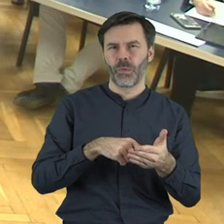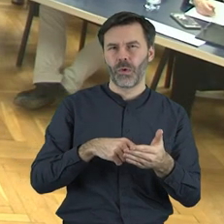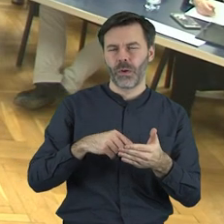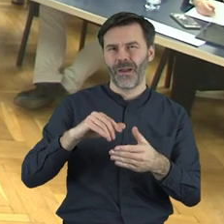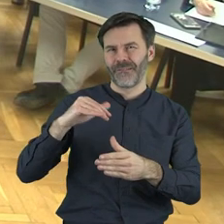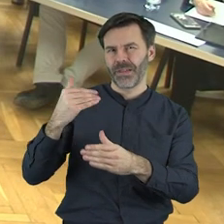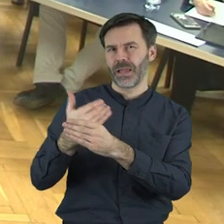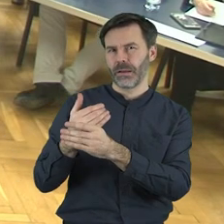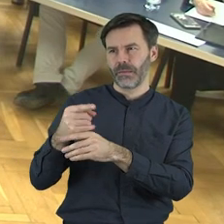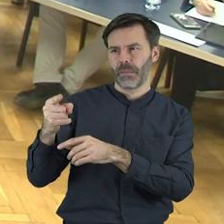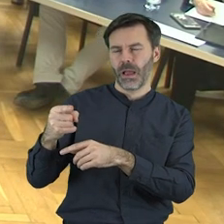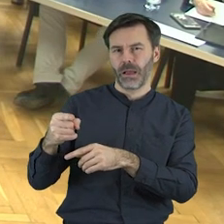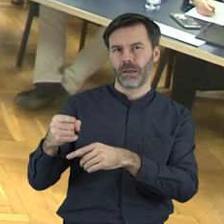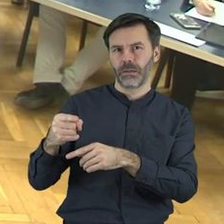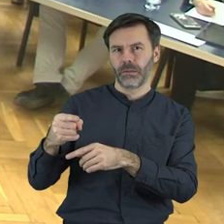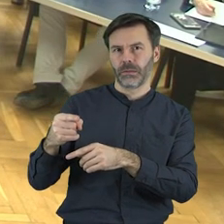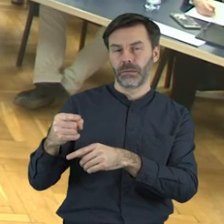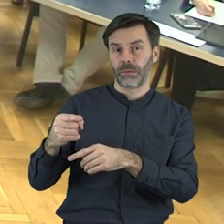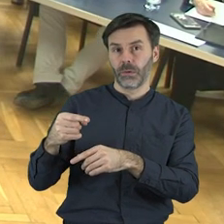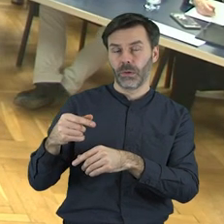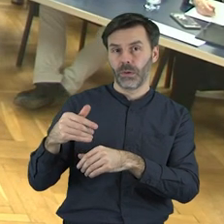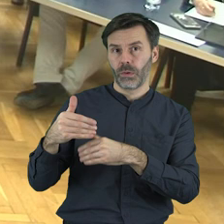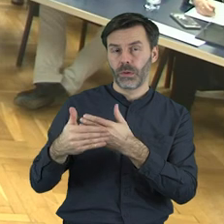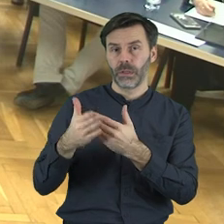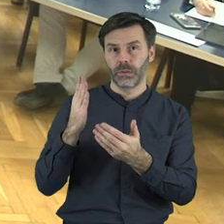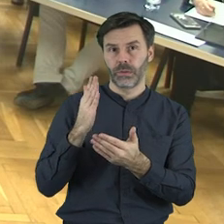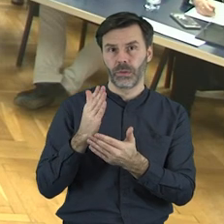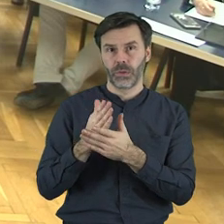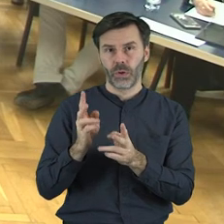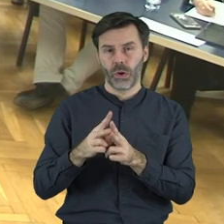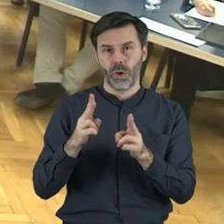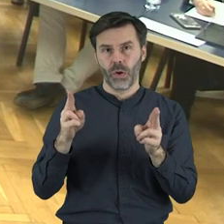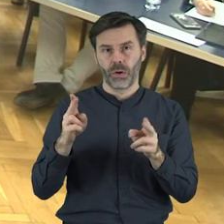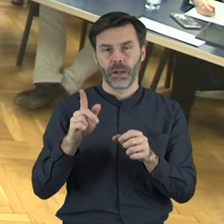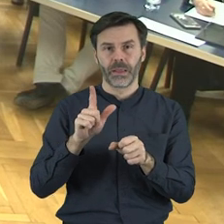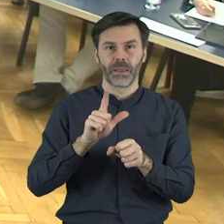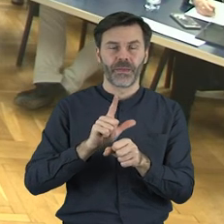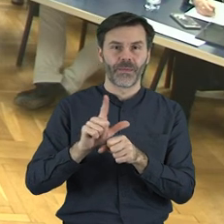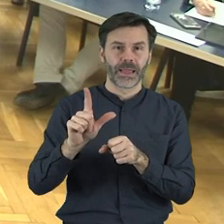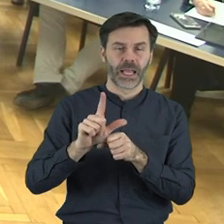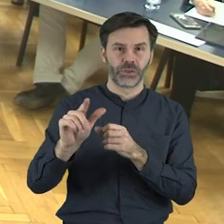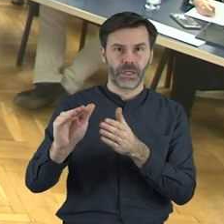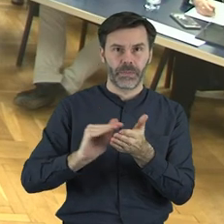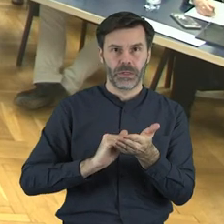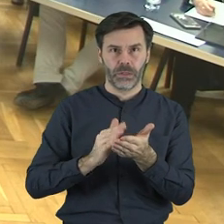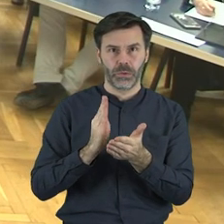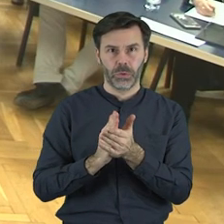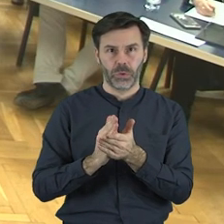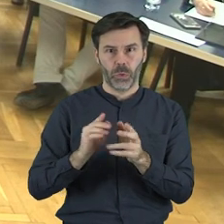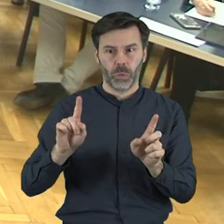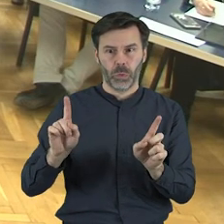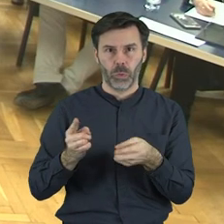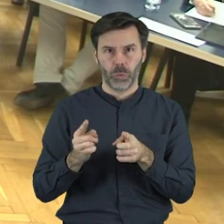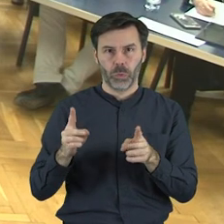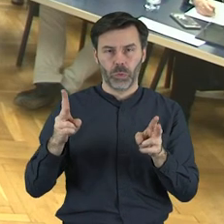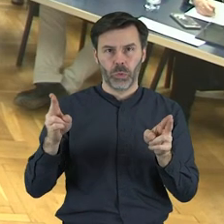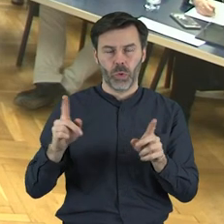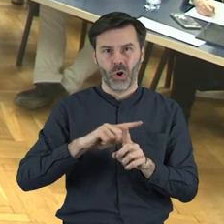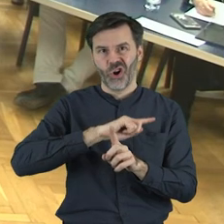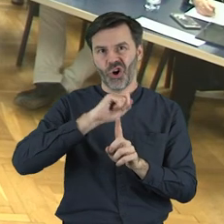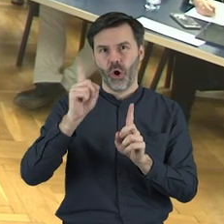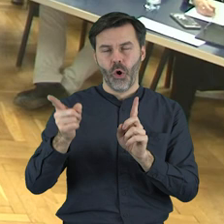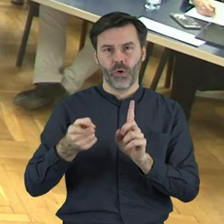na okres 12 miesięcy. Zgoda na taką umowę